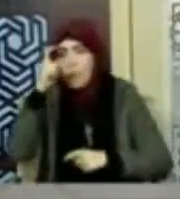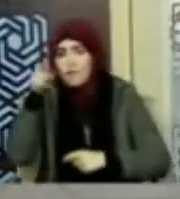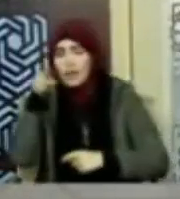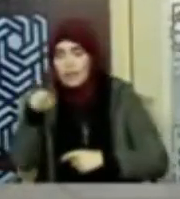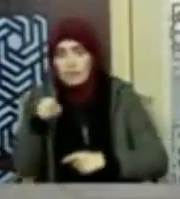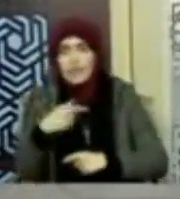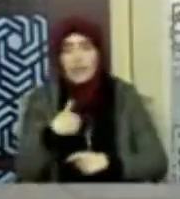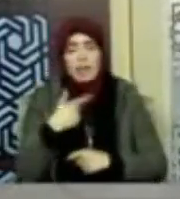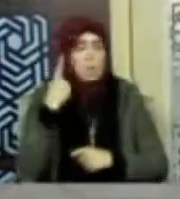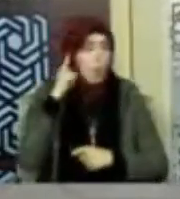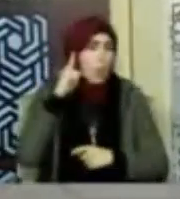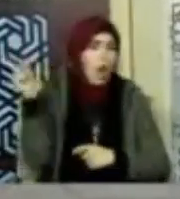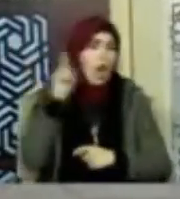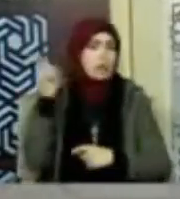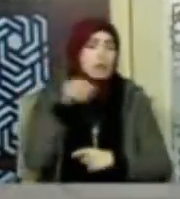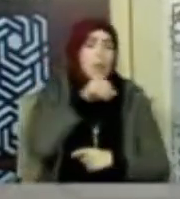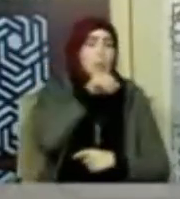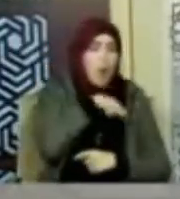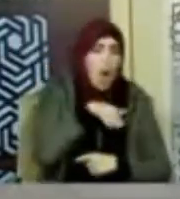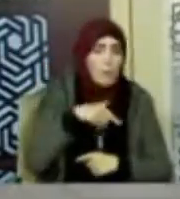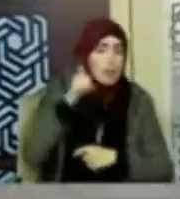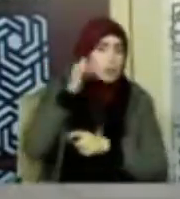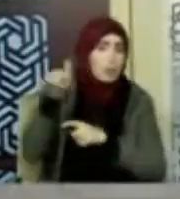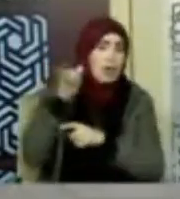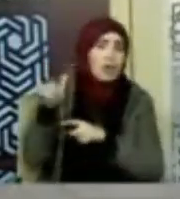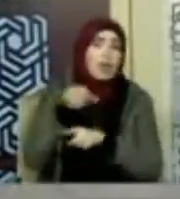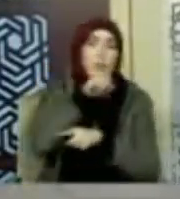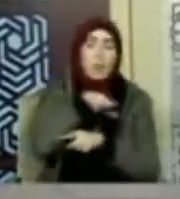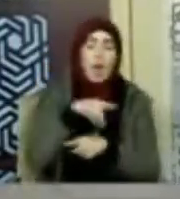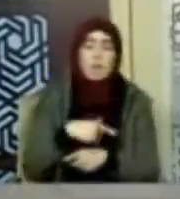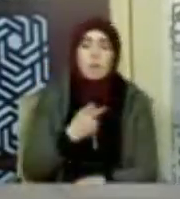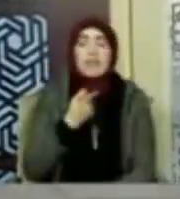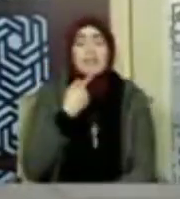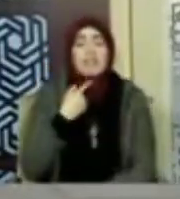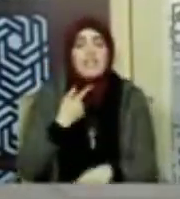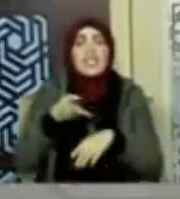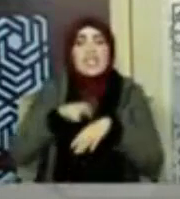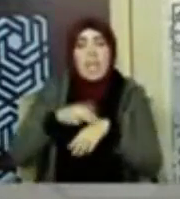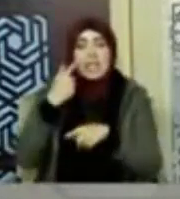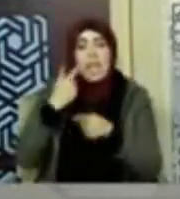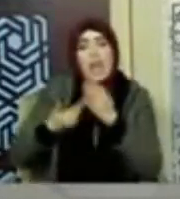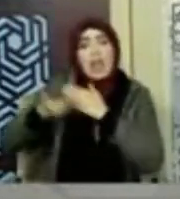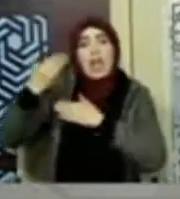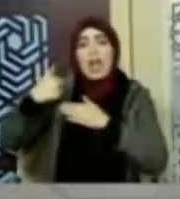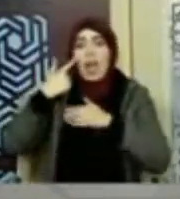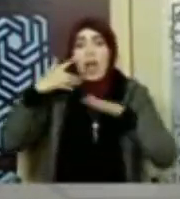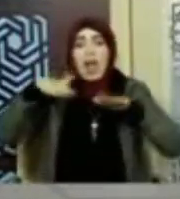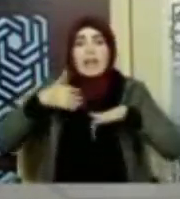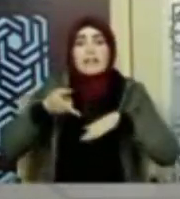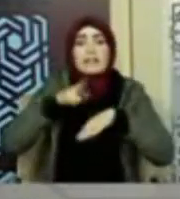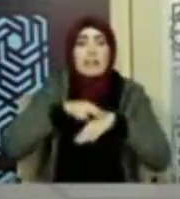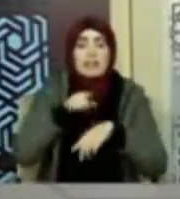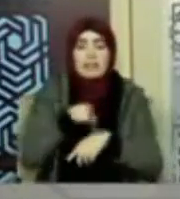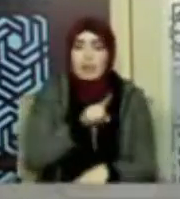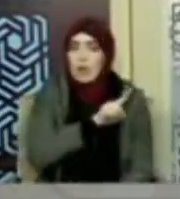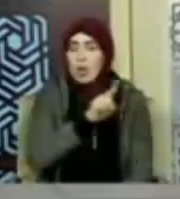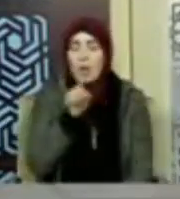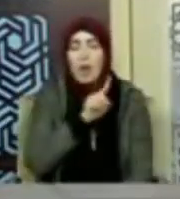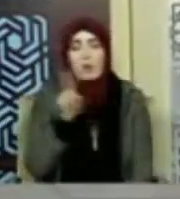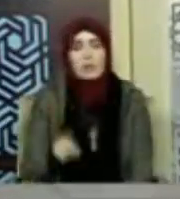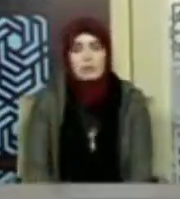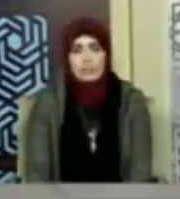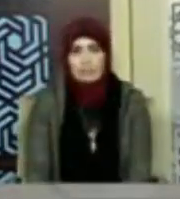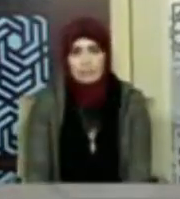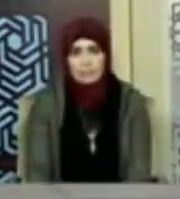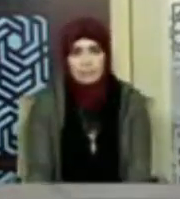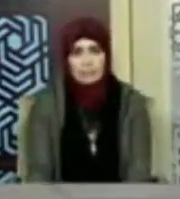الرسول لو تسوى بهم الأرض ولا يكتمون الله